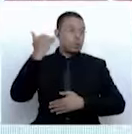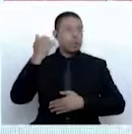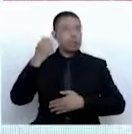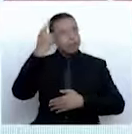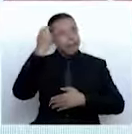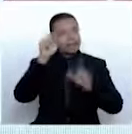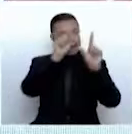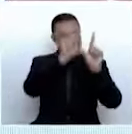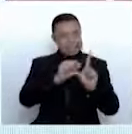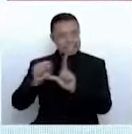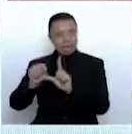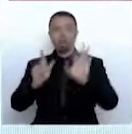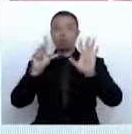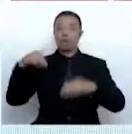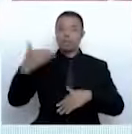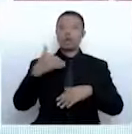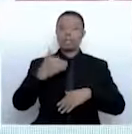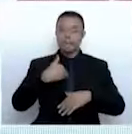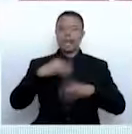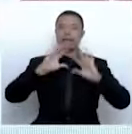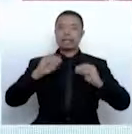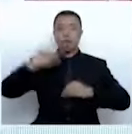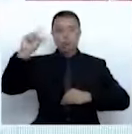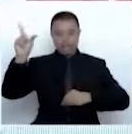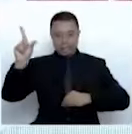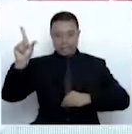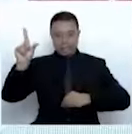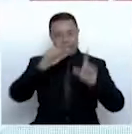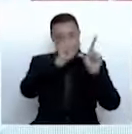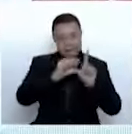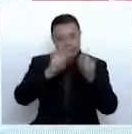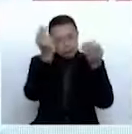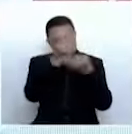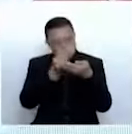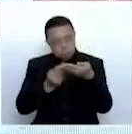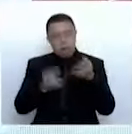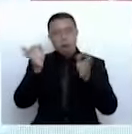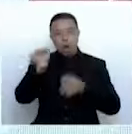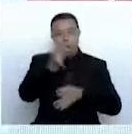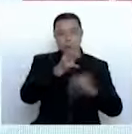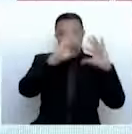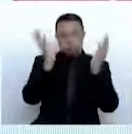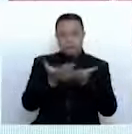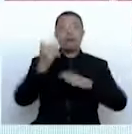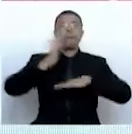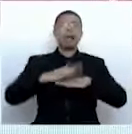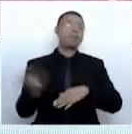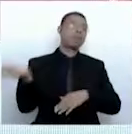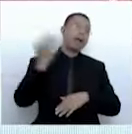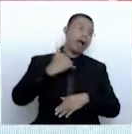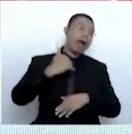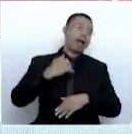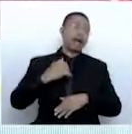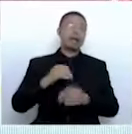arsitek, 7 tahun saya diaspora di luar negeri, mendesain dan menata kota dunia, kemudian dipanggil pulang oleh